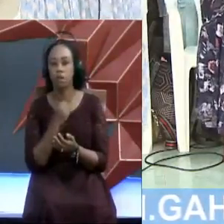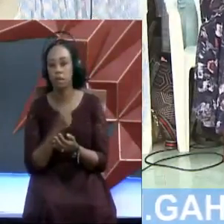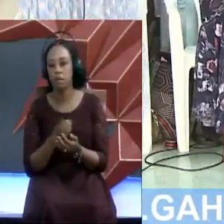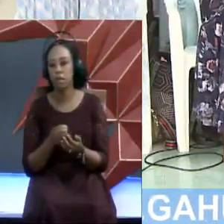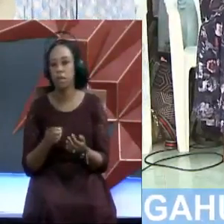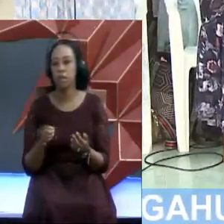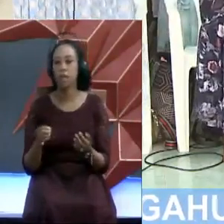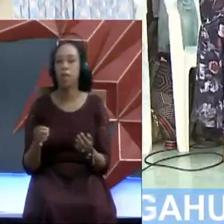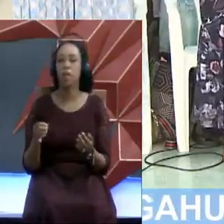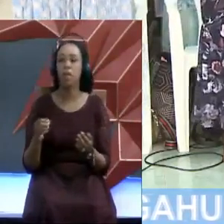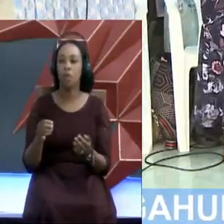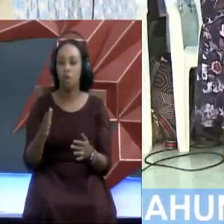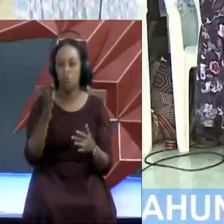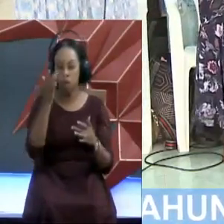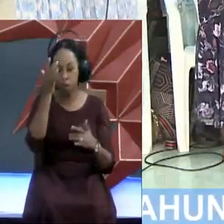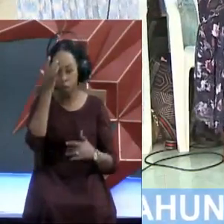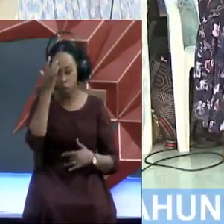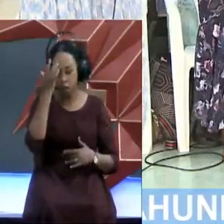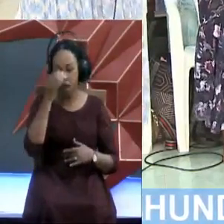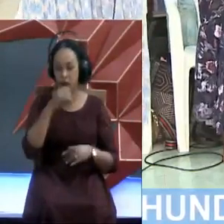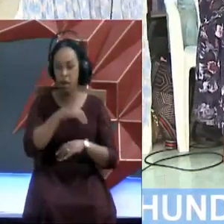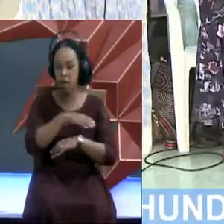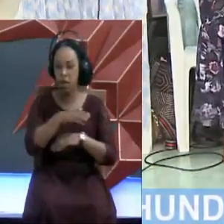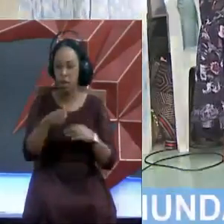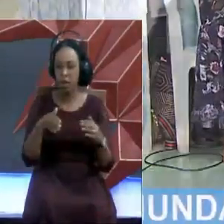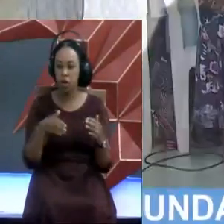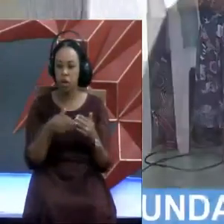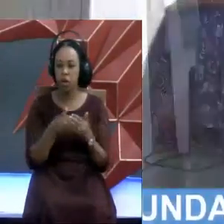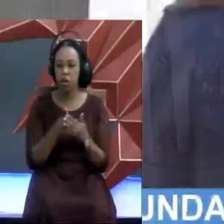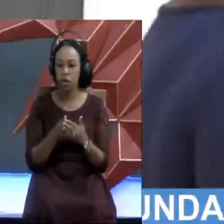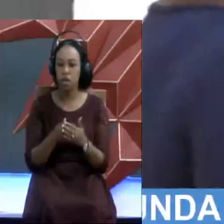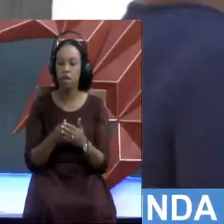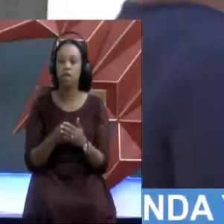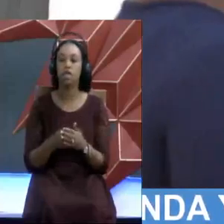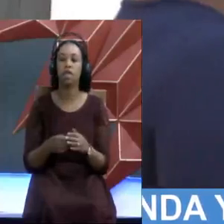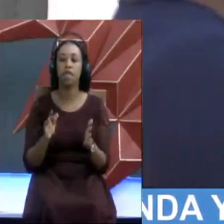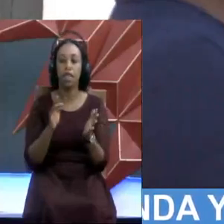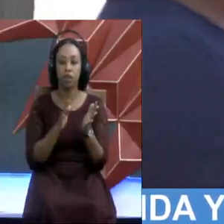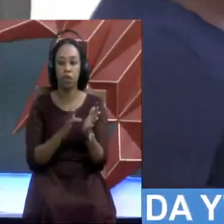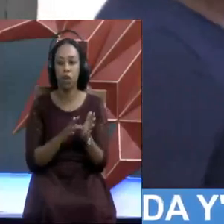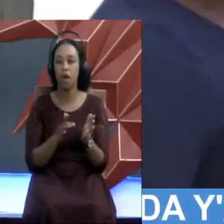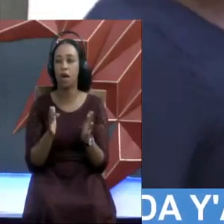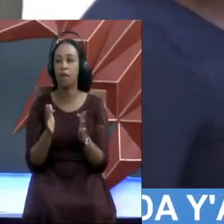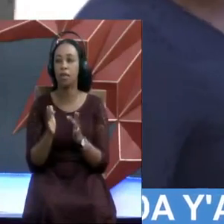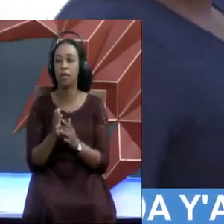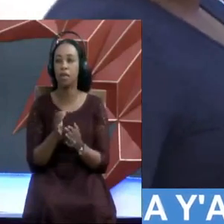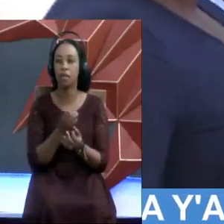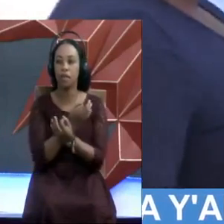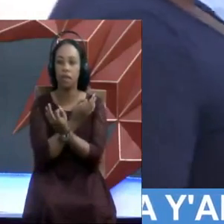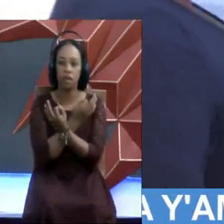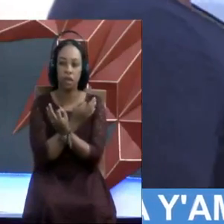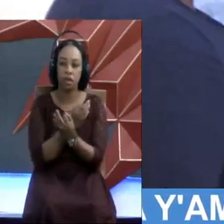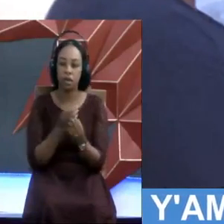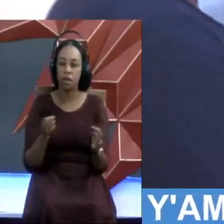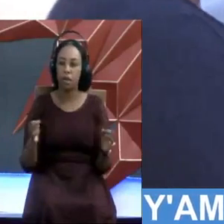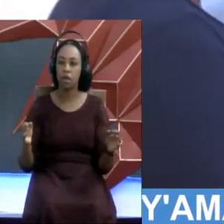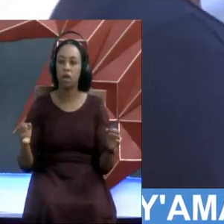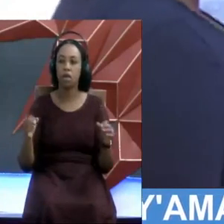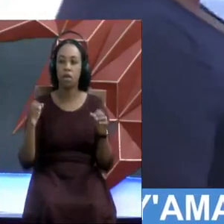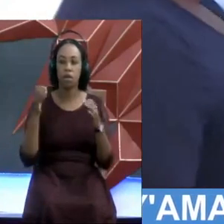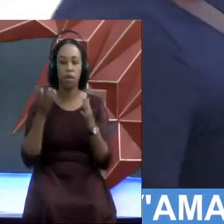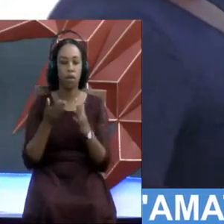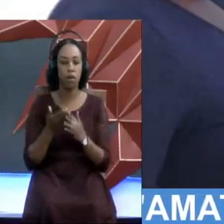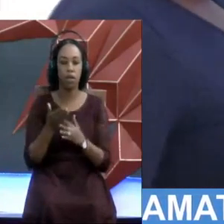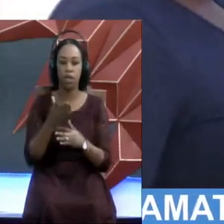Magonjwa yote kweli anapona Kwa nguvu za